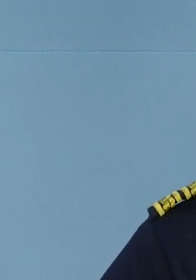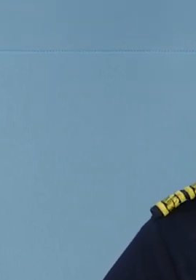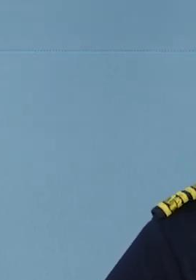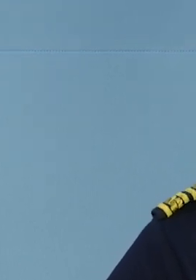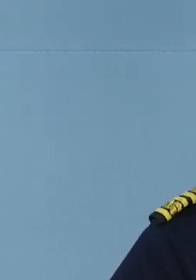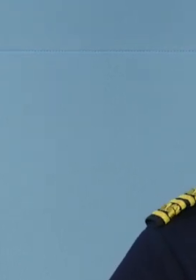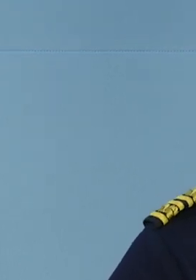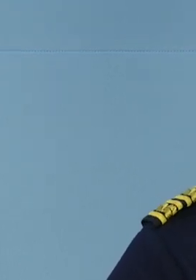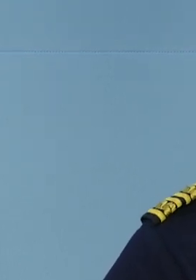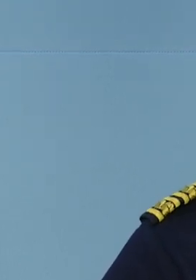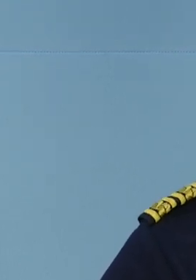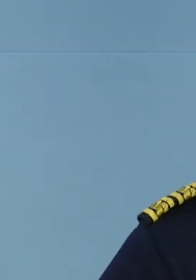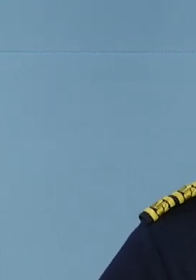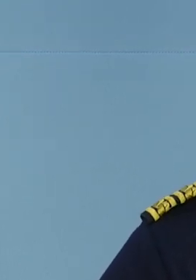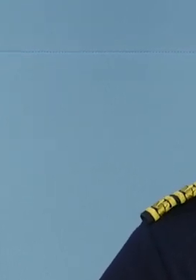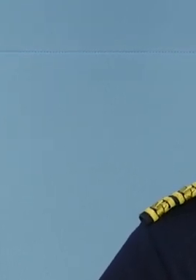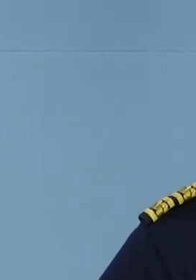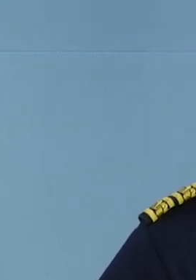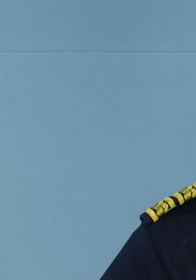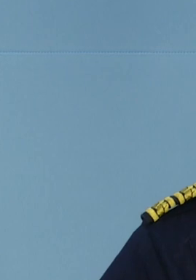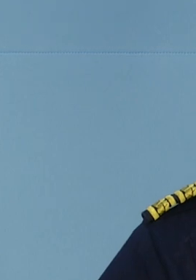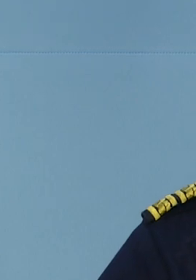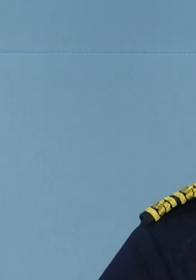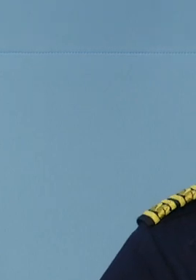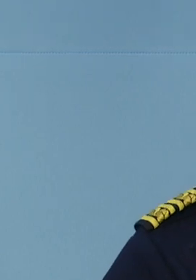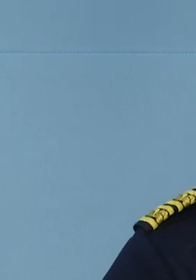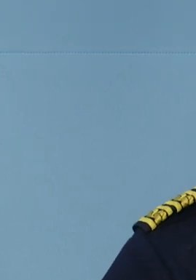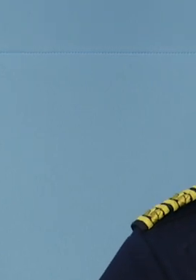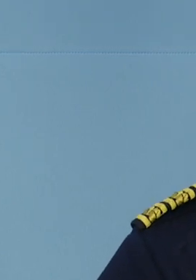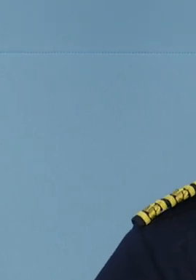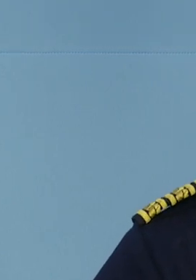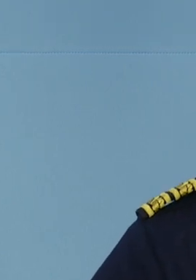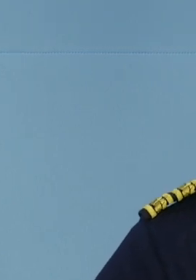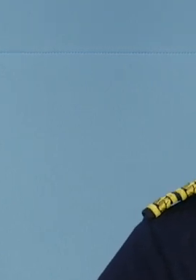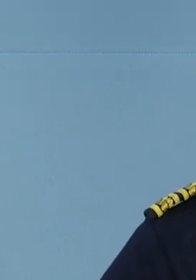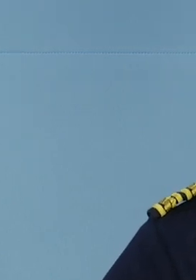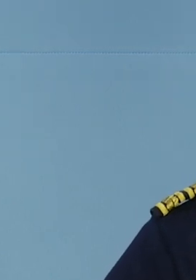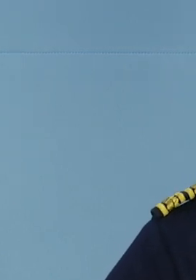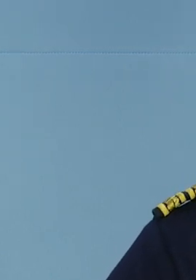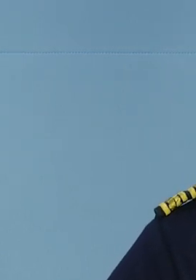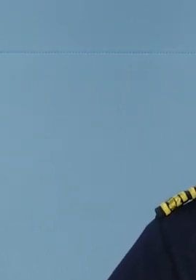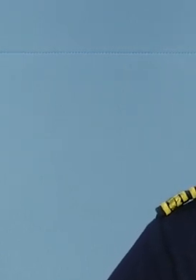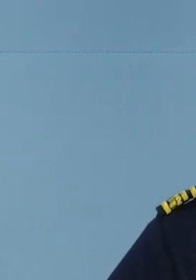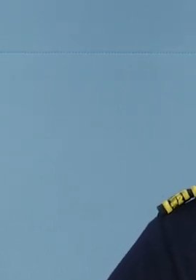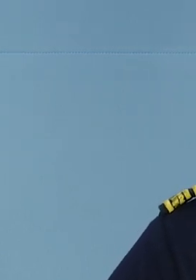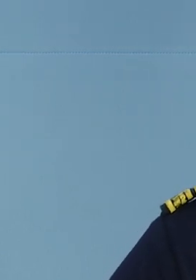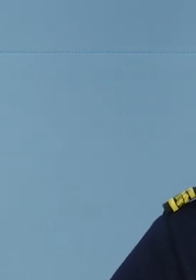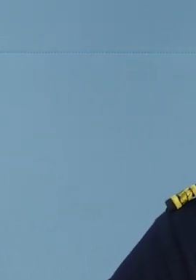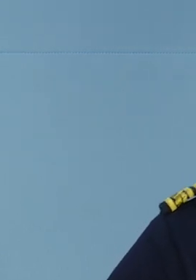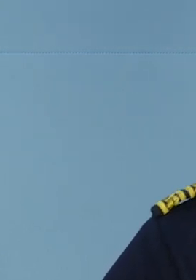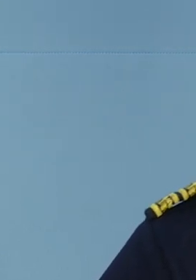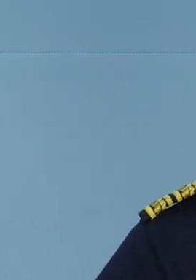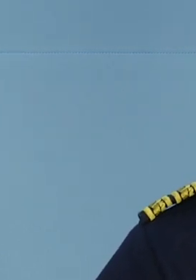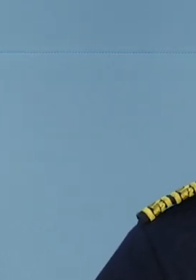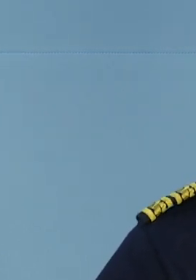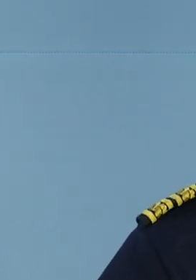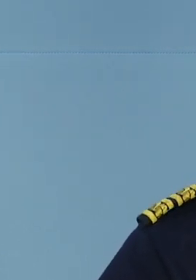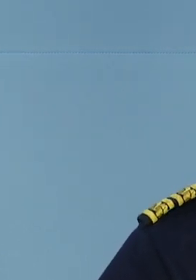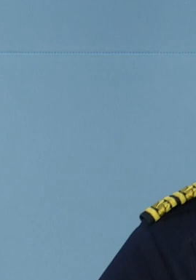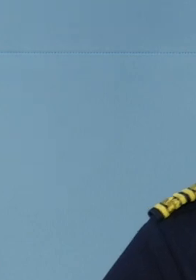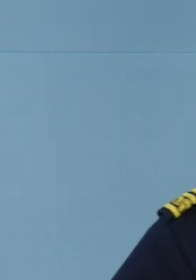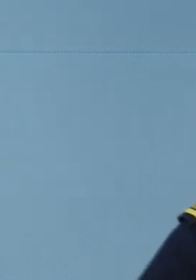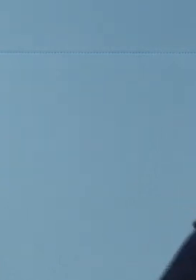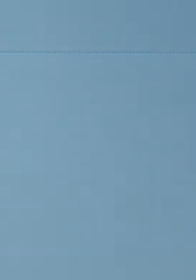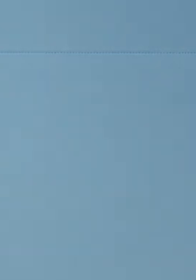ser i Botkyrka och Rinkeby och Tensta goda förbättringar genom ett arbete tillsammans som kan påverka.